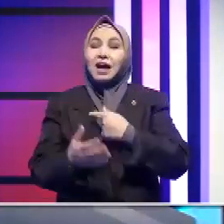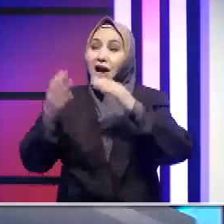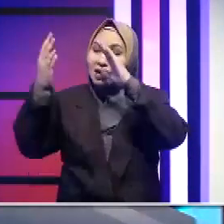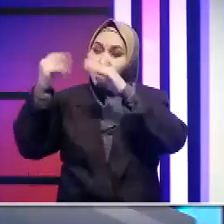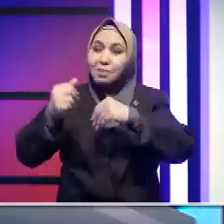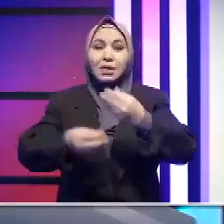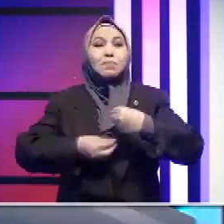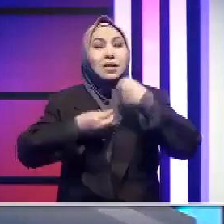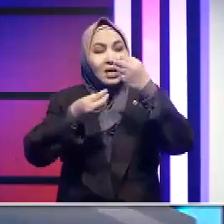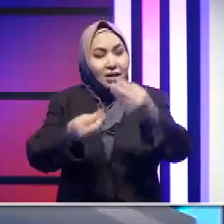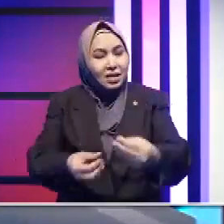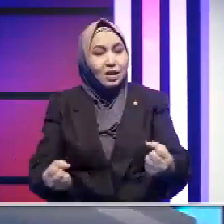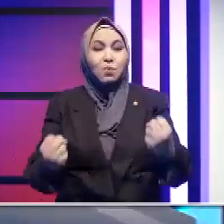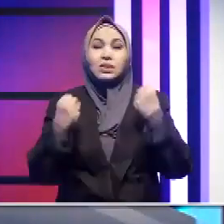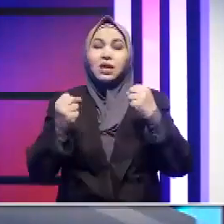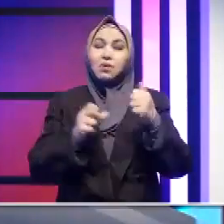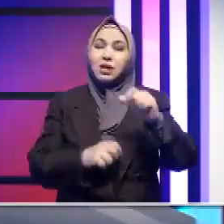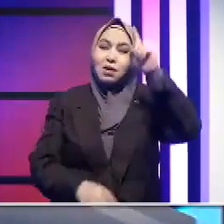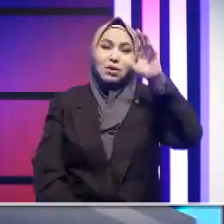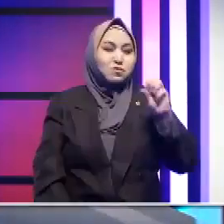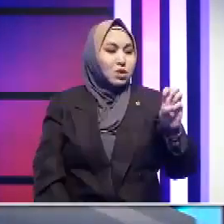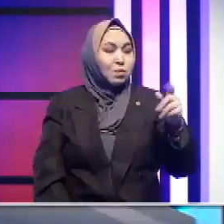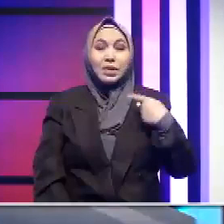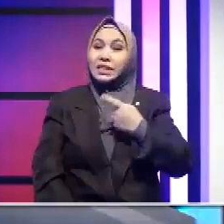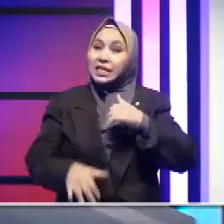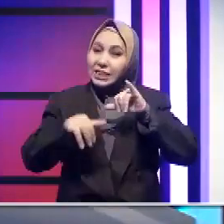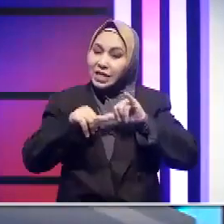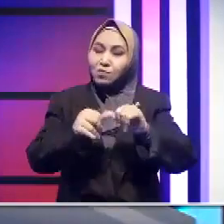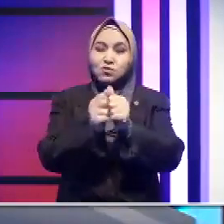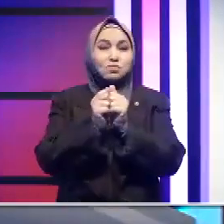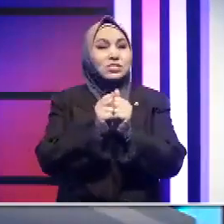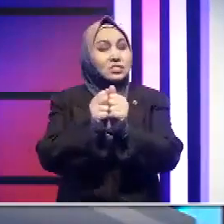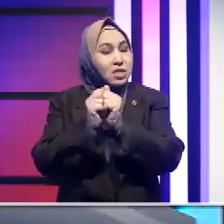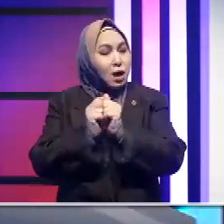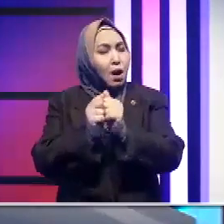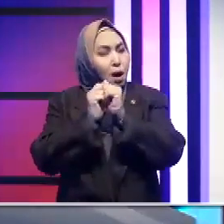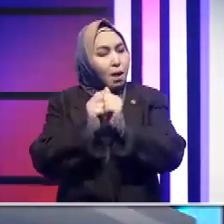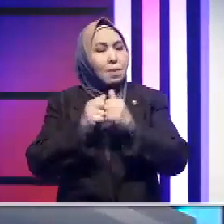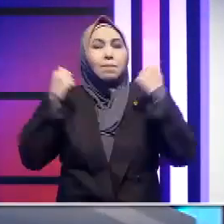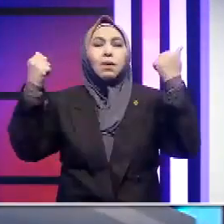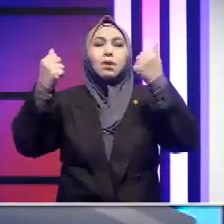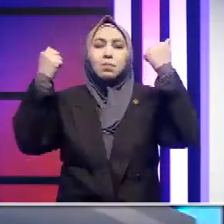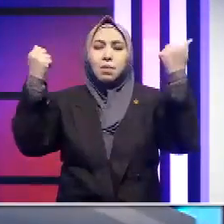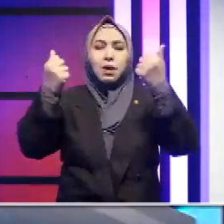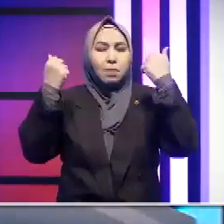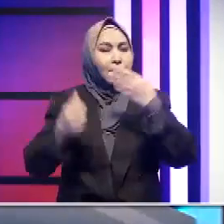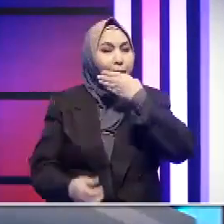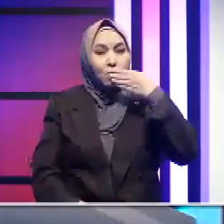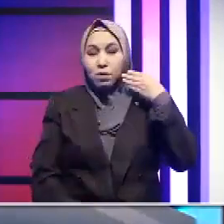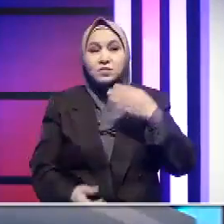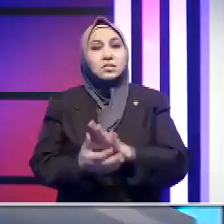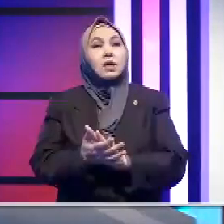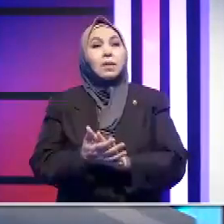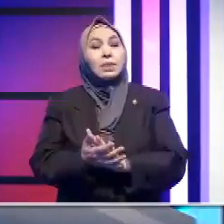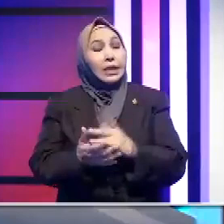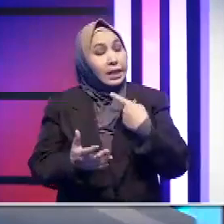diberi kekuatan oleh Allah subhanahu wa ta'ala untuk kita terus bersama mengarahkan orang nonton al-mubarak Insyaallah kita